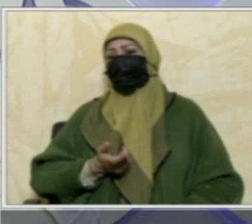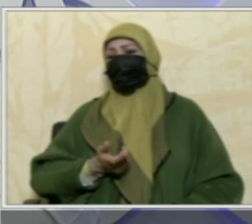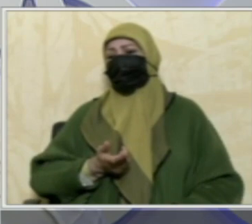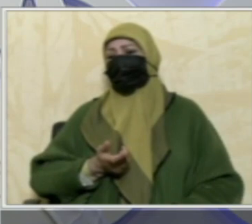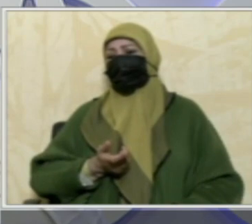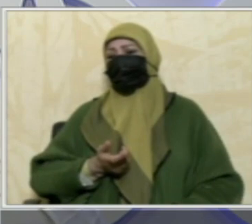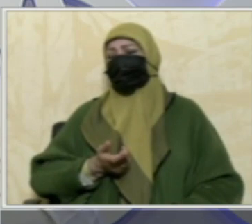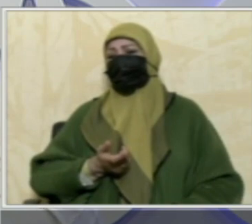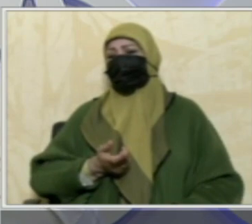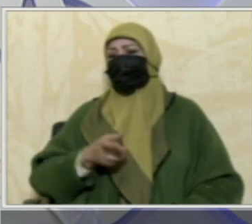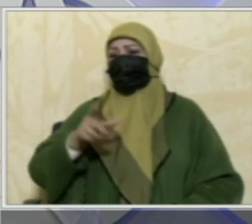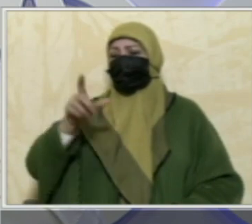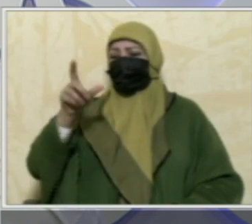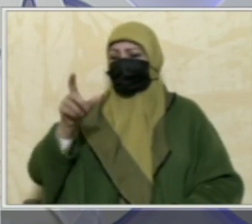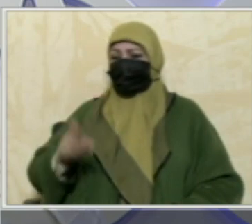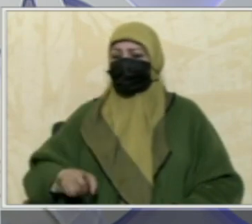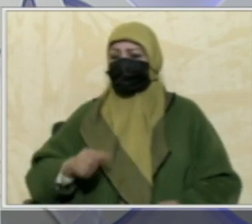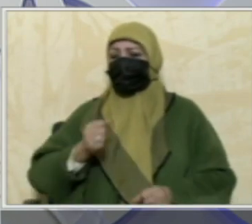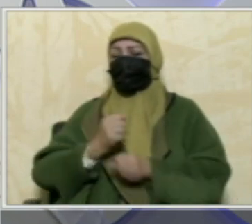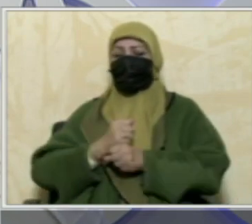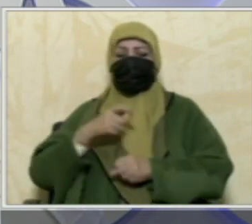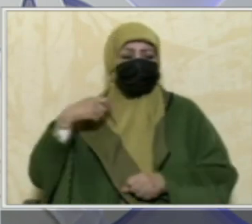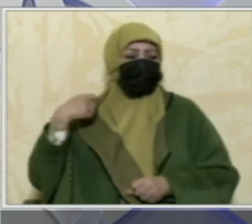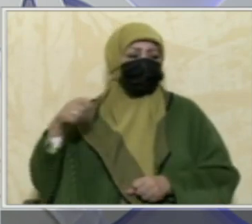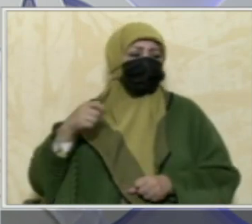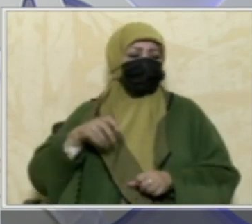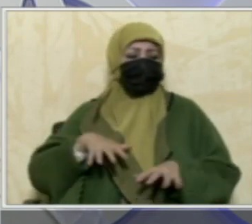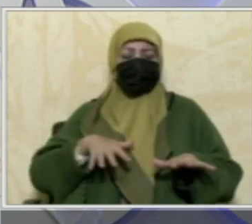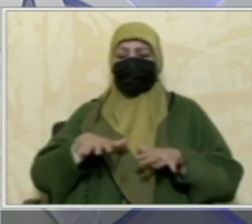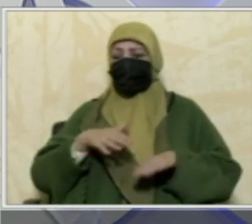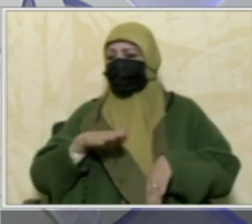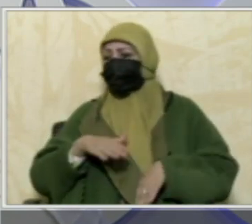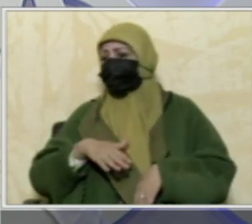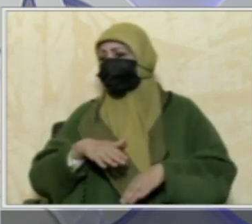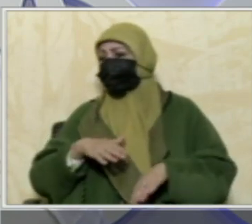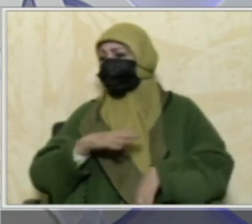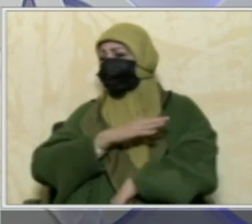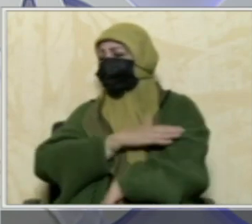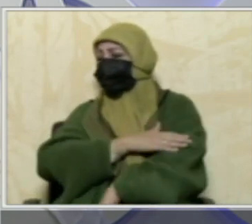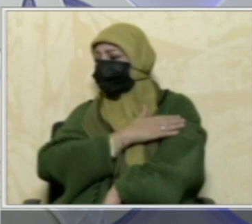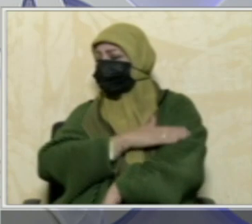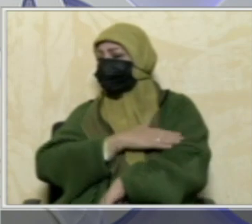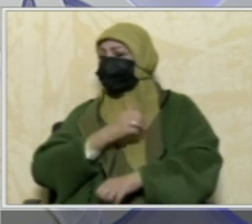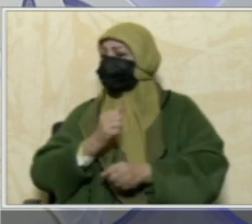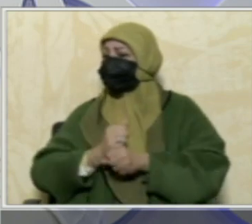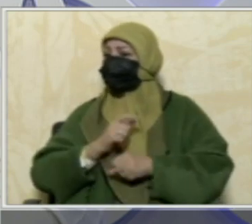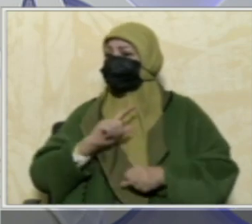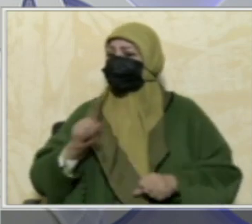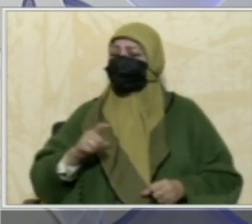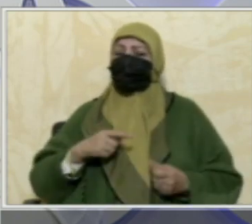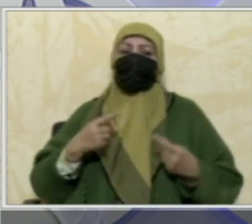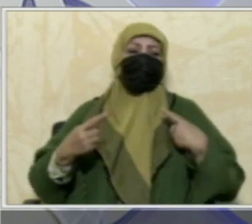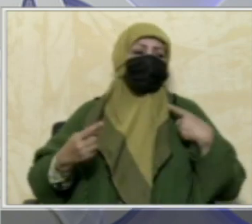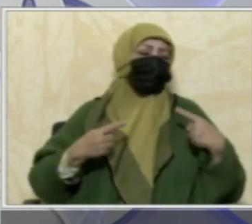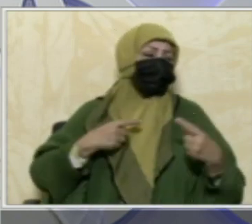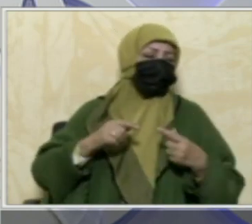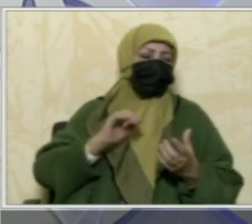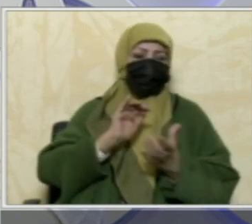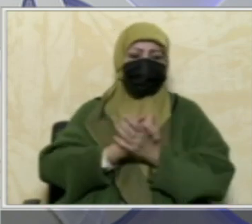موظفا هناك وليس هذا من صميم عمله لكن له علاقات ومعارف في الوزاره يقول لك